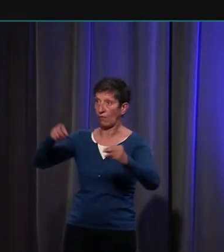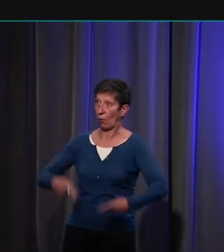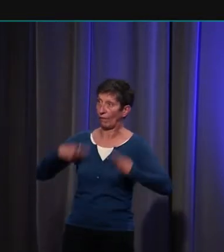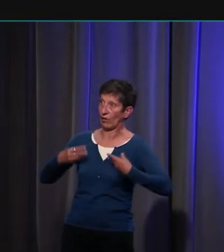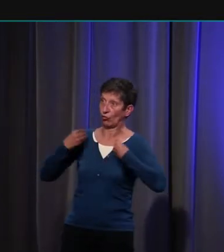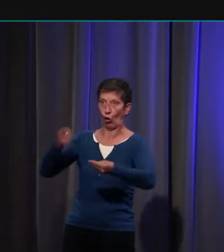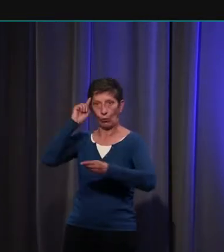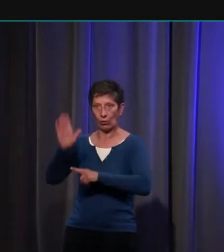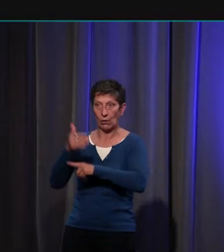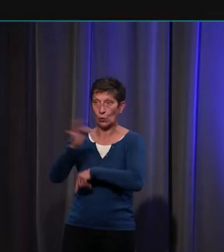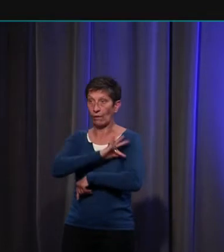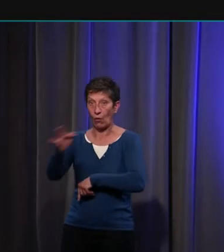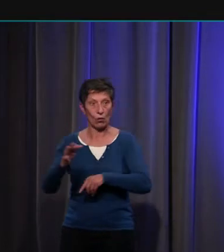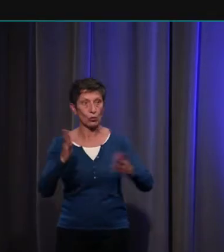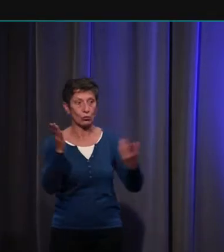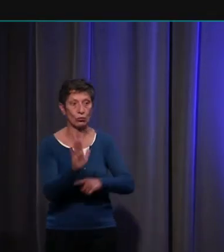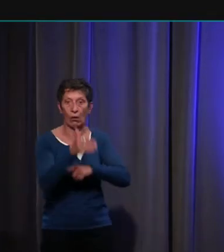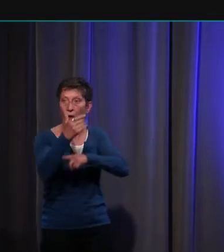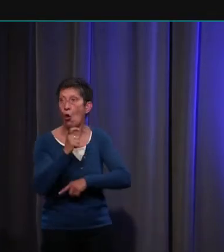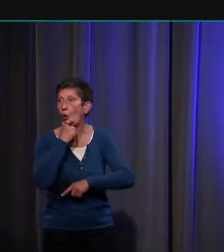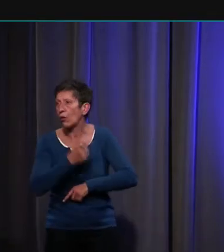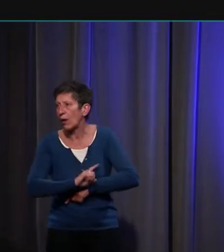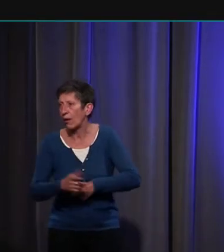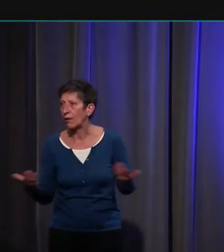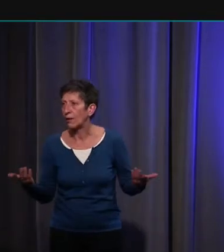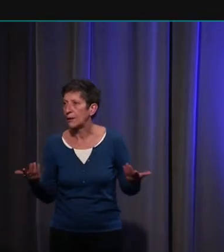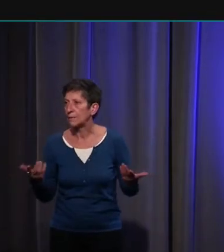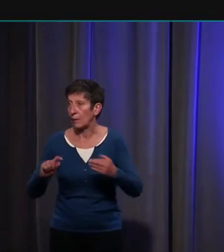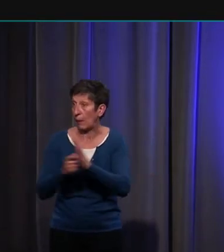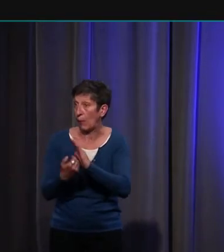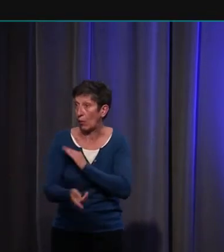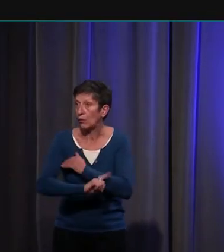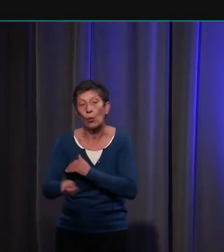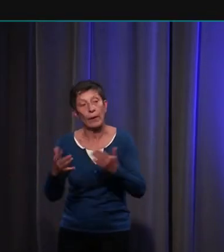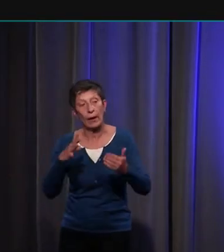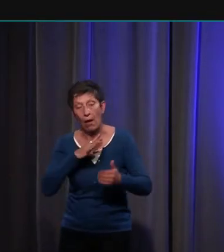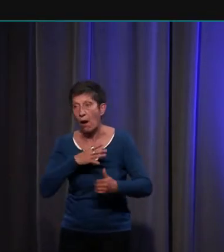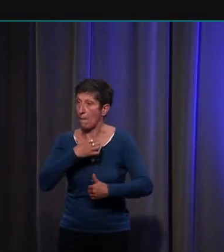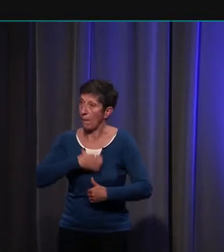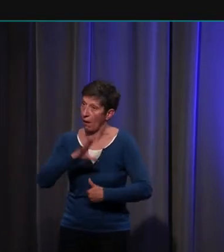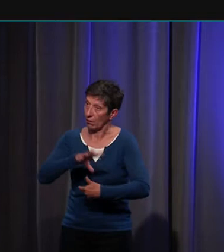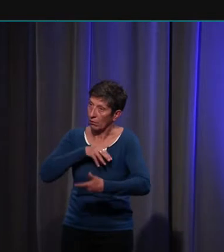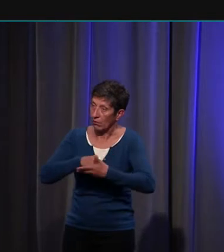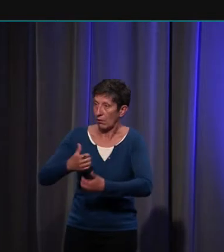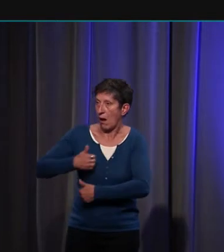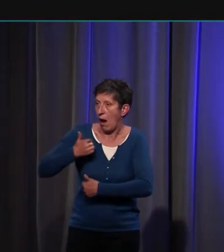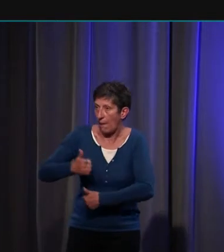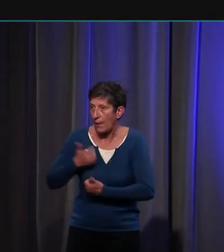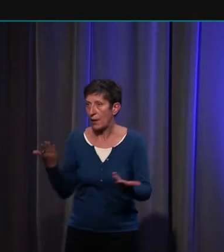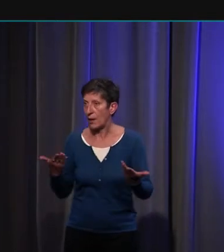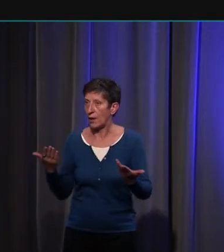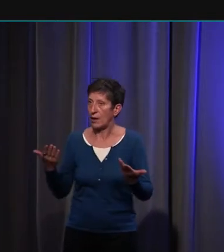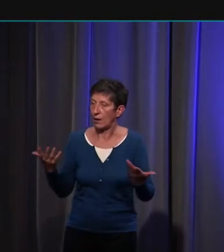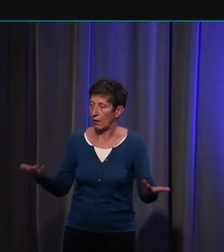nation france la nation angleterre donc mais bien entendu il ya des chapelains qui accompagnent les armées et qui prêche en faveur de